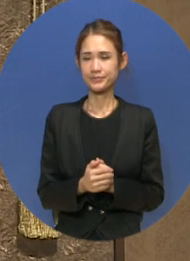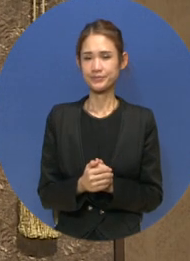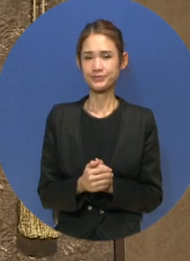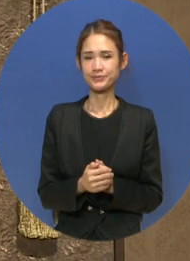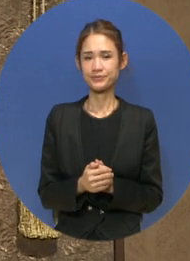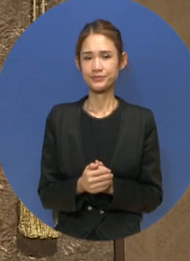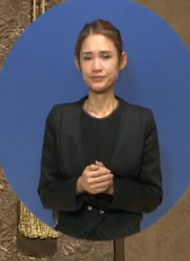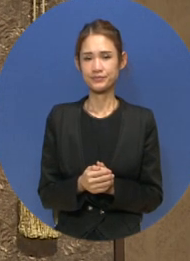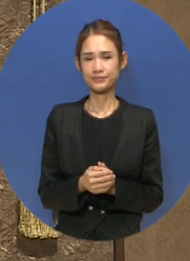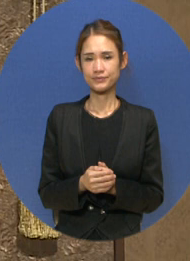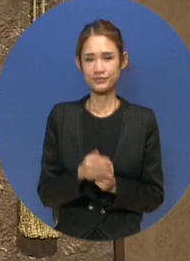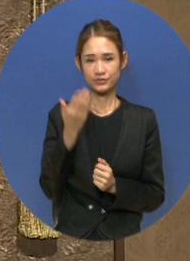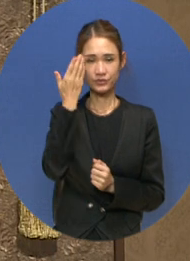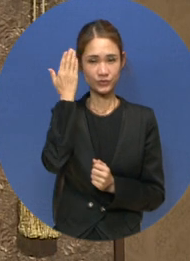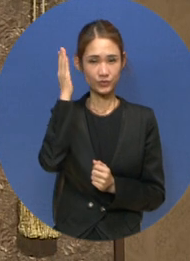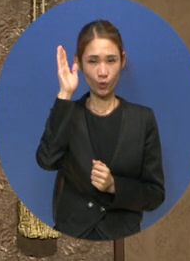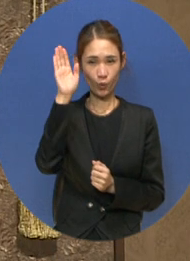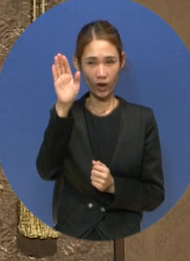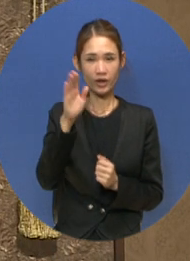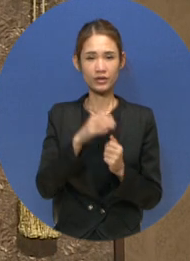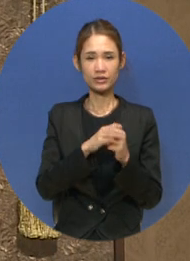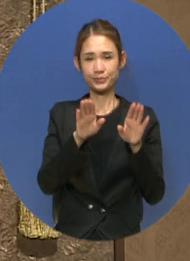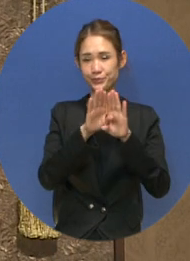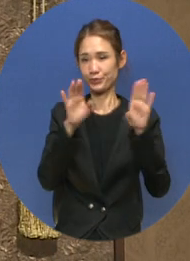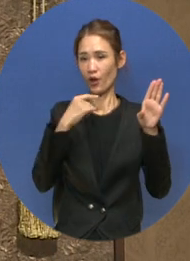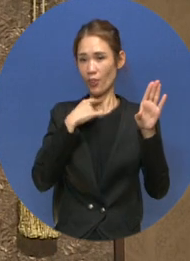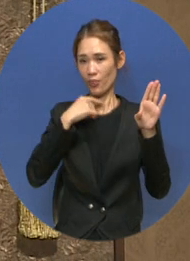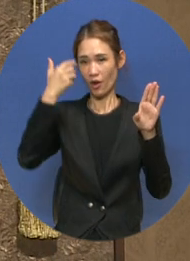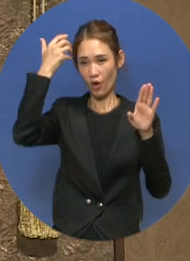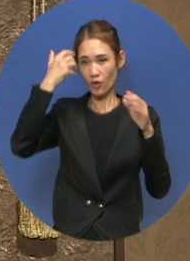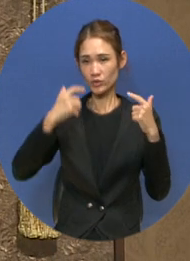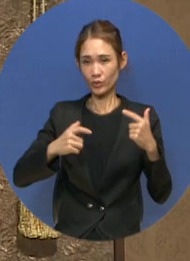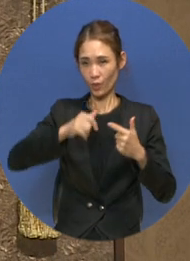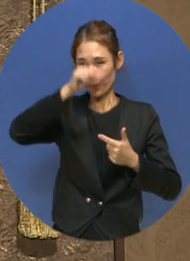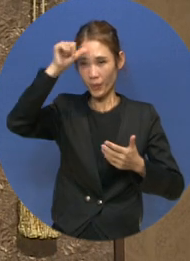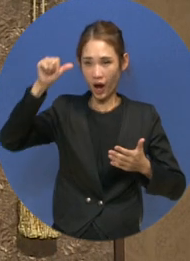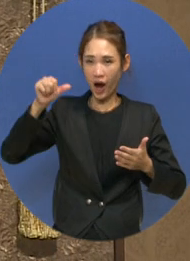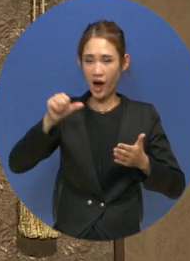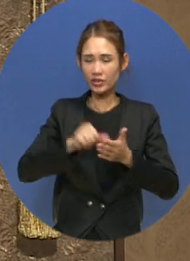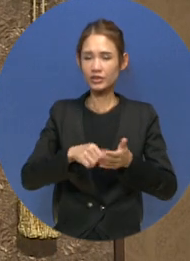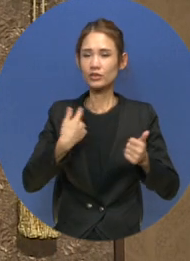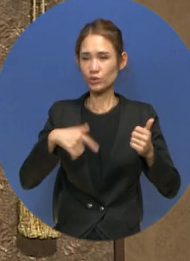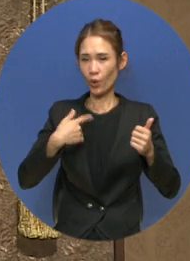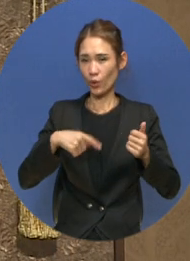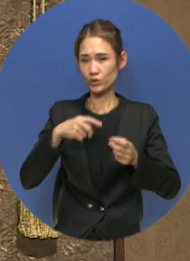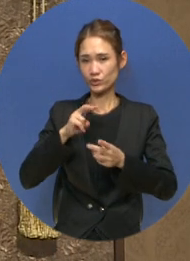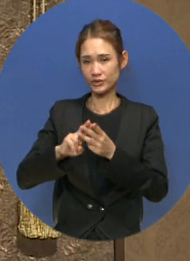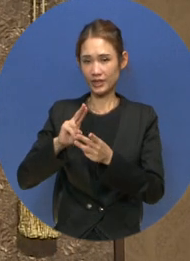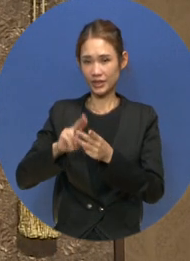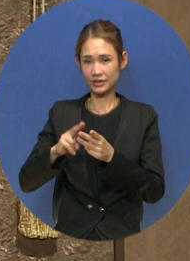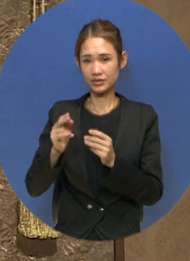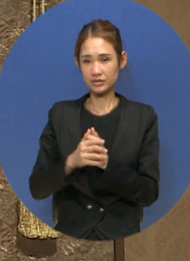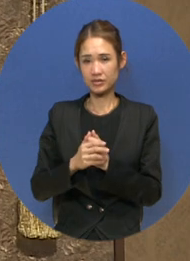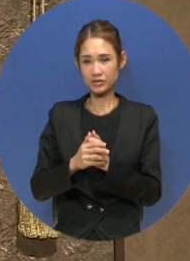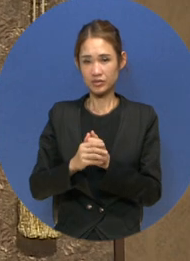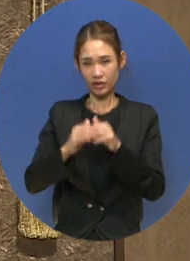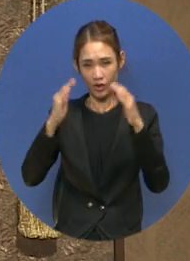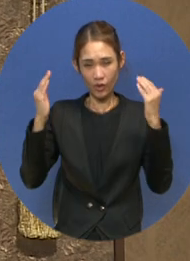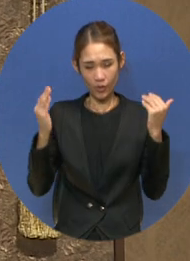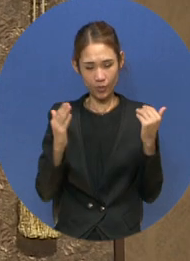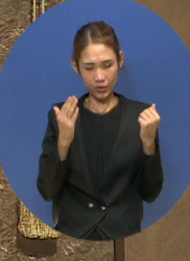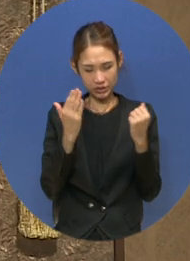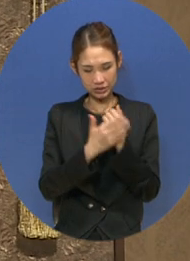실시했고요. 최근에 그 문을 연 영등포구 평생교육센터의 모든 사인몰은 그러한